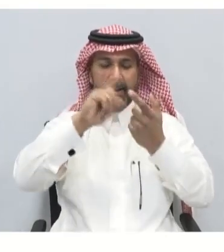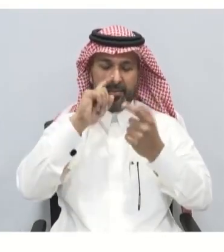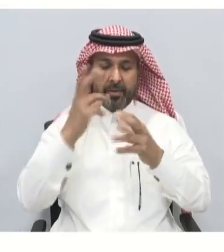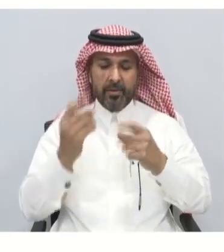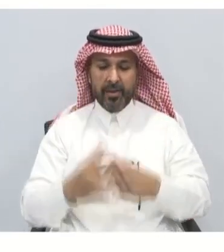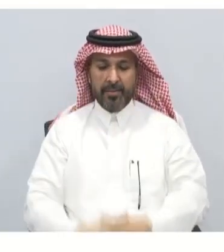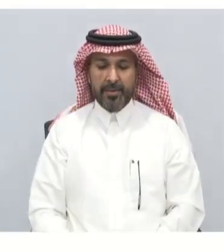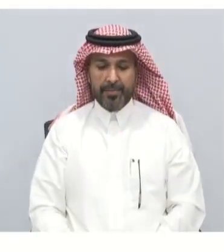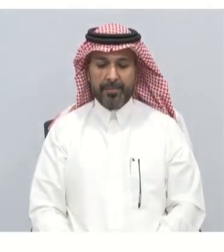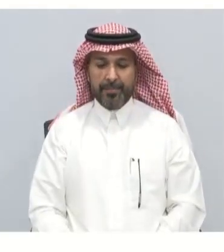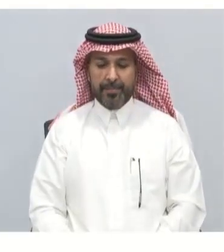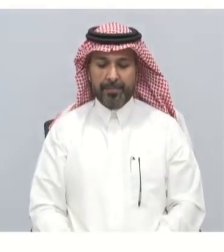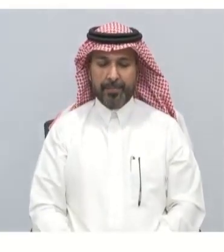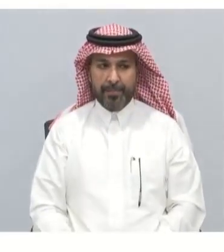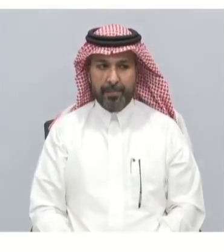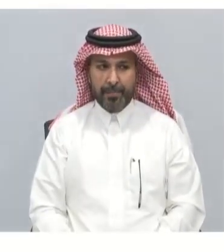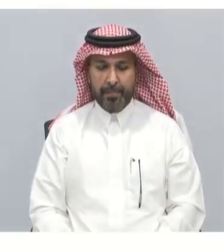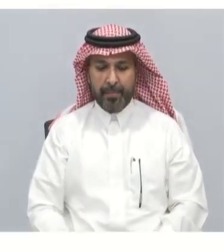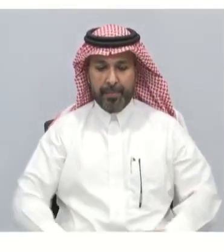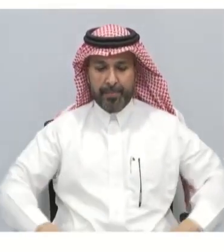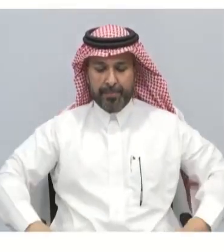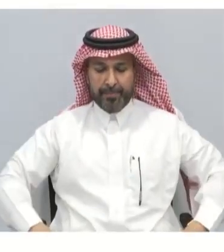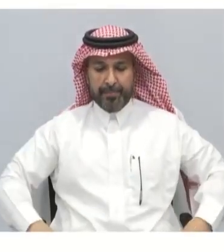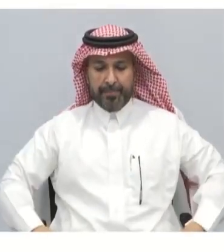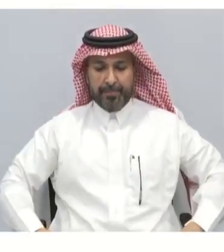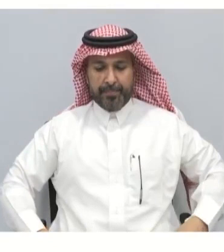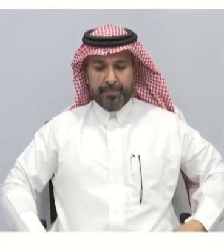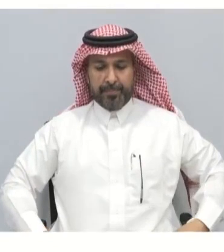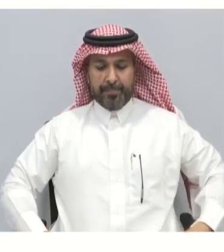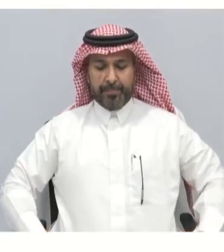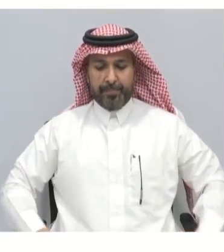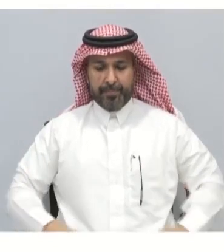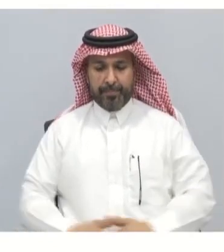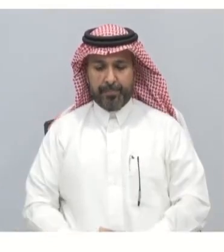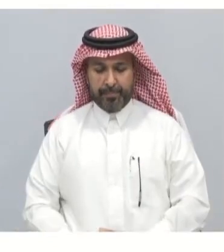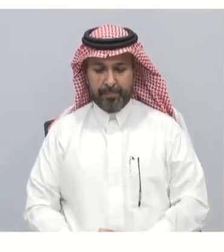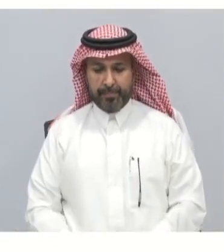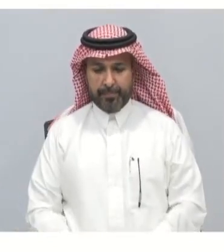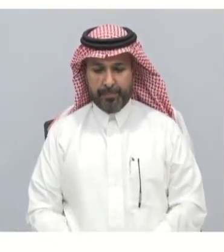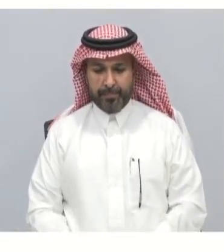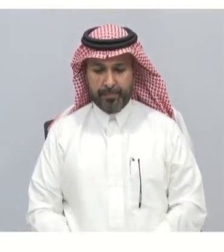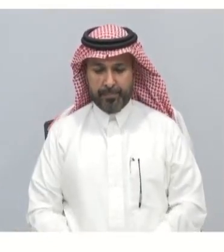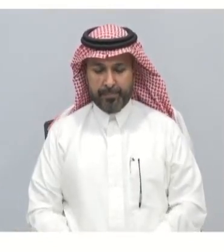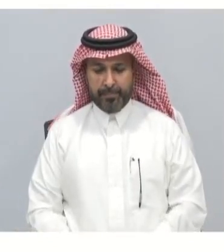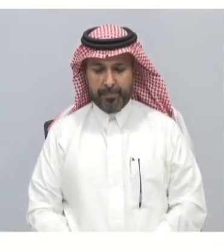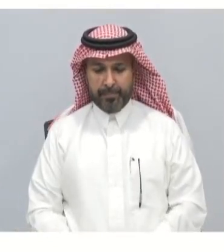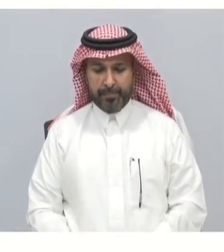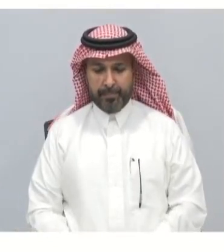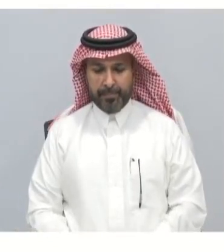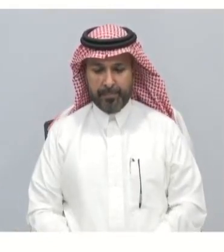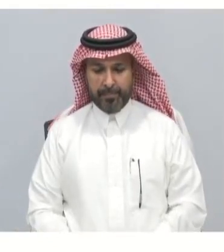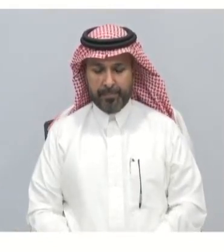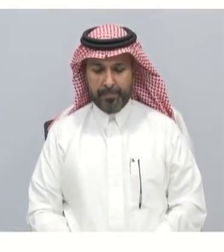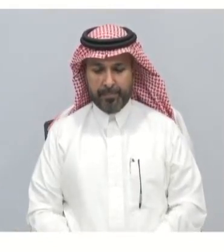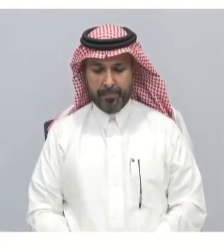القطعه الثانيه بمشبك ونهايه الثانيه مع الثالثه بدايتها بمشبك نهايه الثالثه مع بدايه الرابعه مشبك